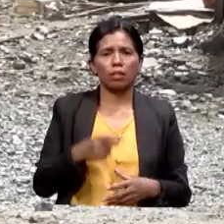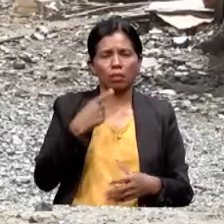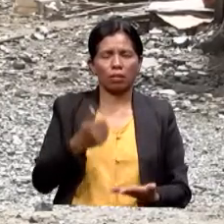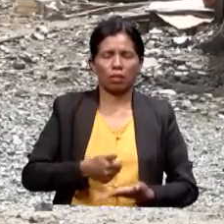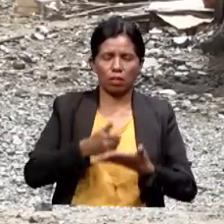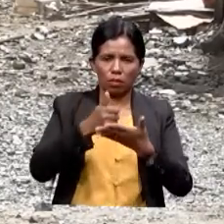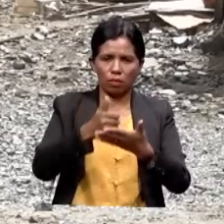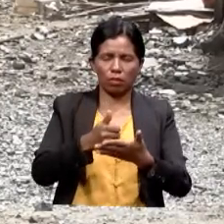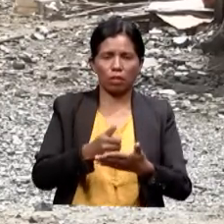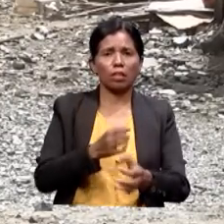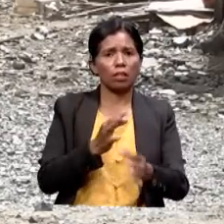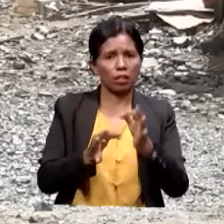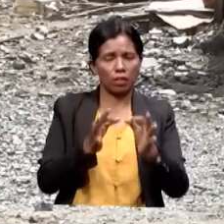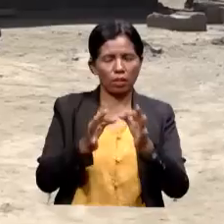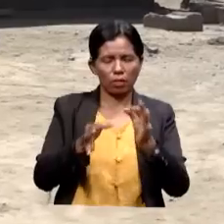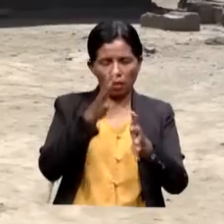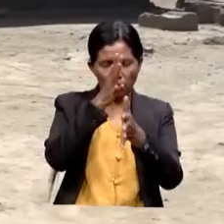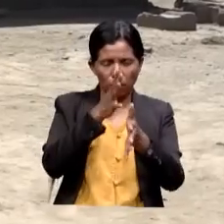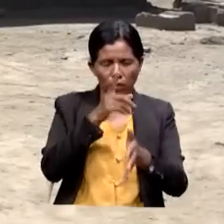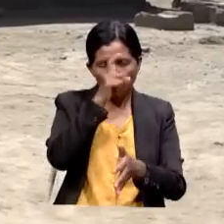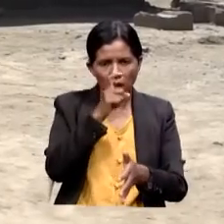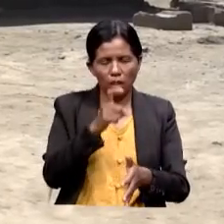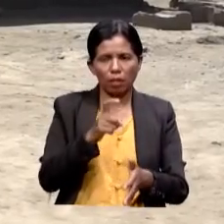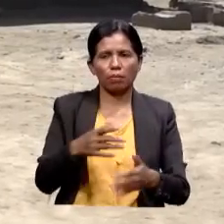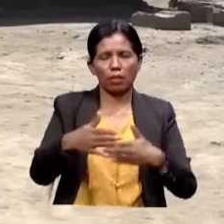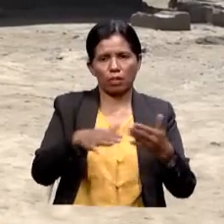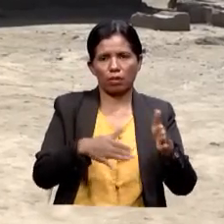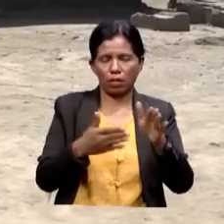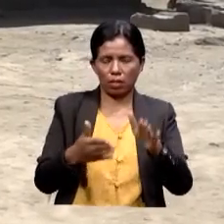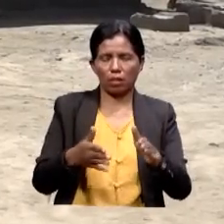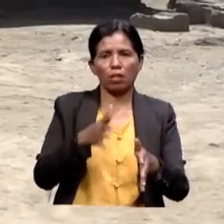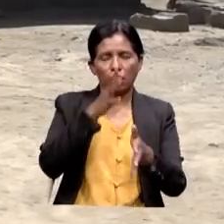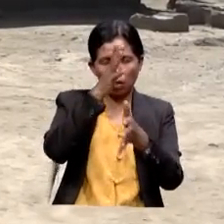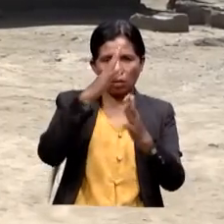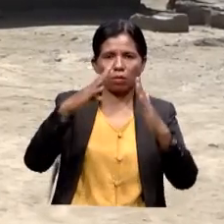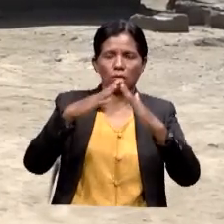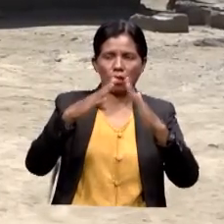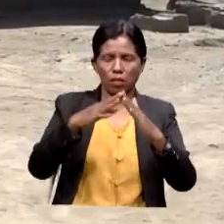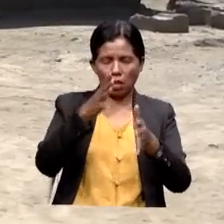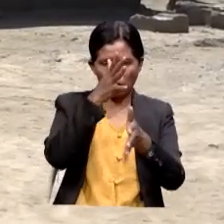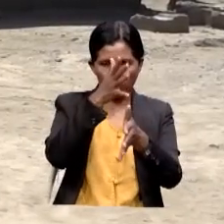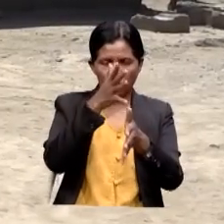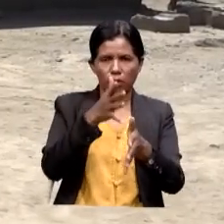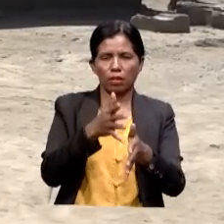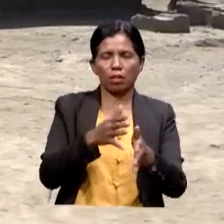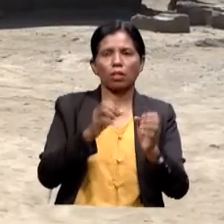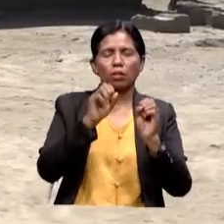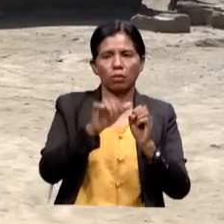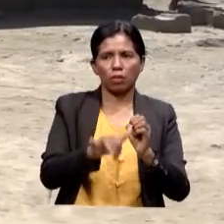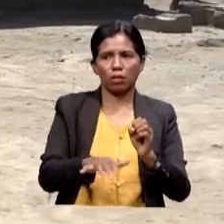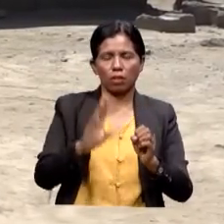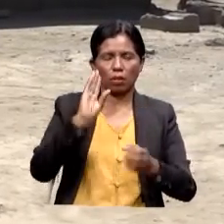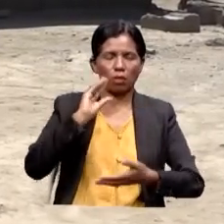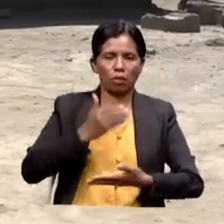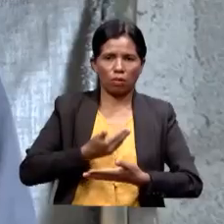nebe ho idade avançado husi kela sira. No uma nebe avô sira hela de daune. Husi kela husi uang mati